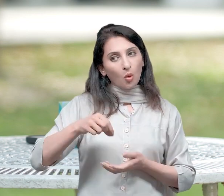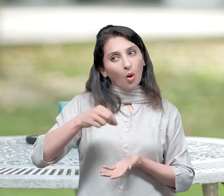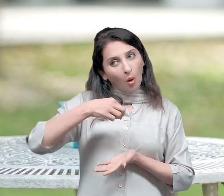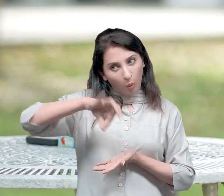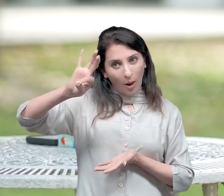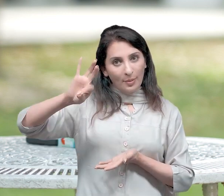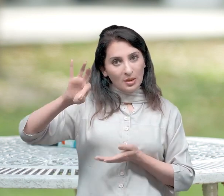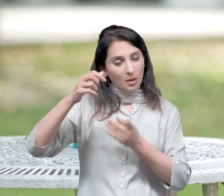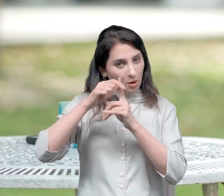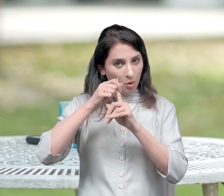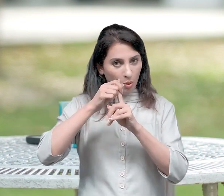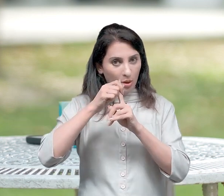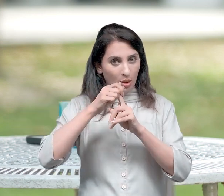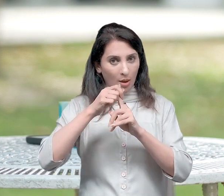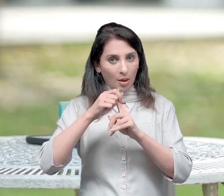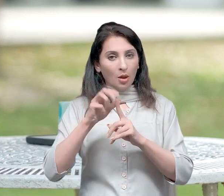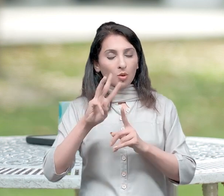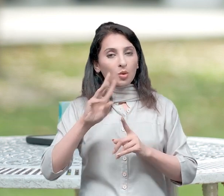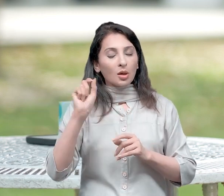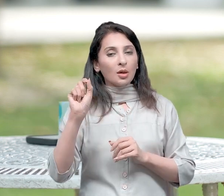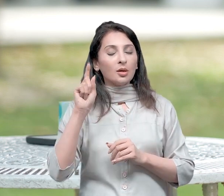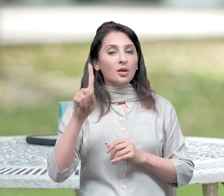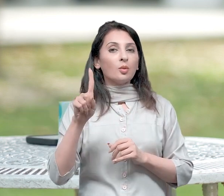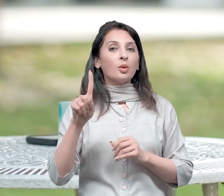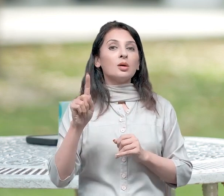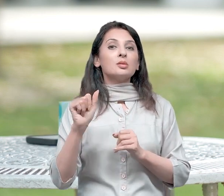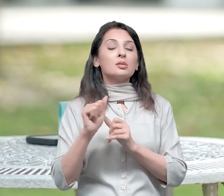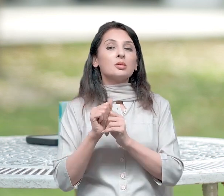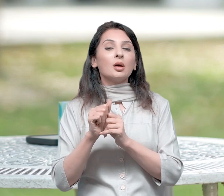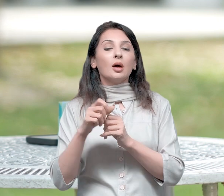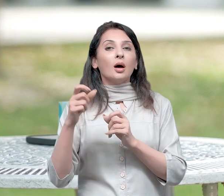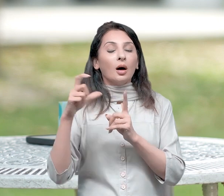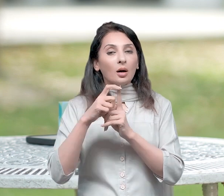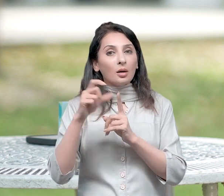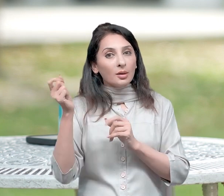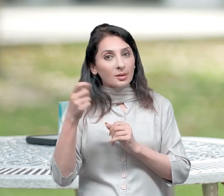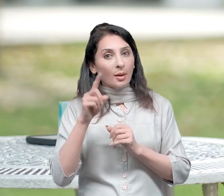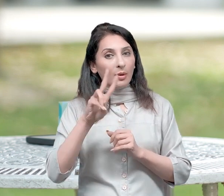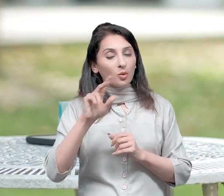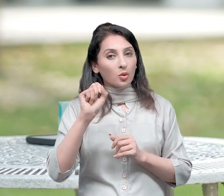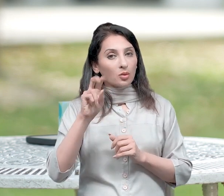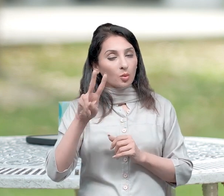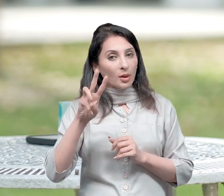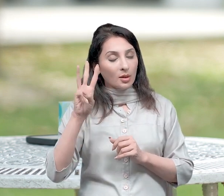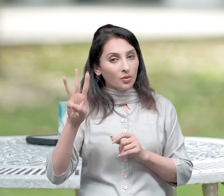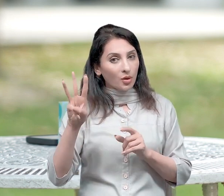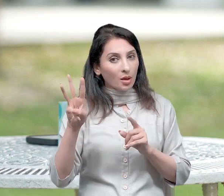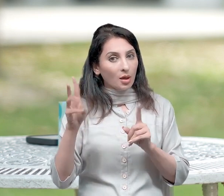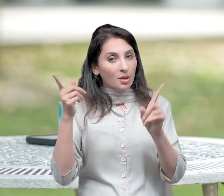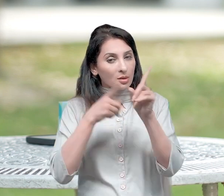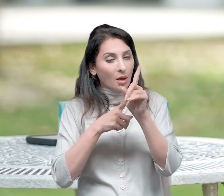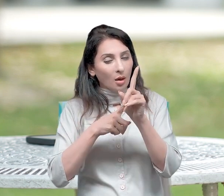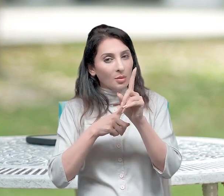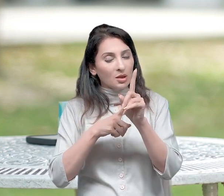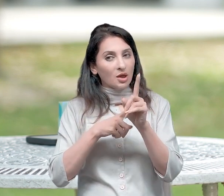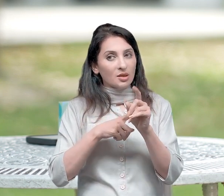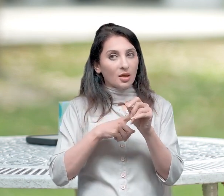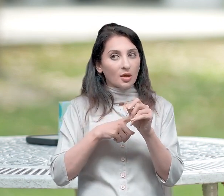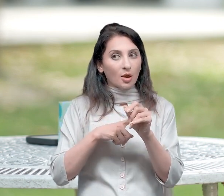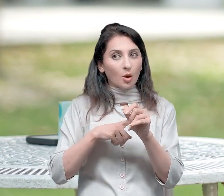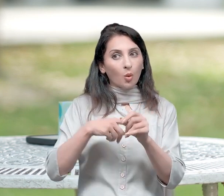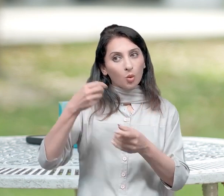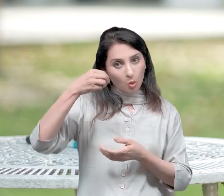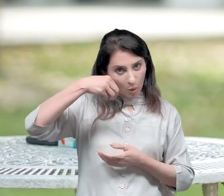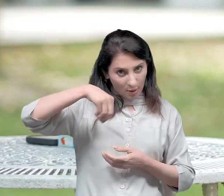دسمبر 2023 کو اگر ہم نے وہ $10 ملین کا لون لیا تھا پاکستان نے، اور اگر وہ وقت پہ نہیں پے کر